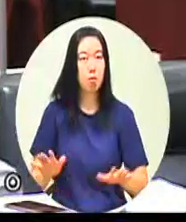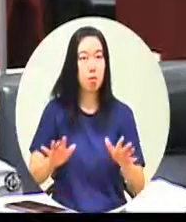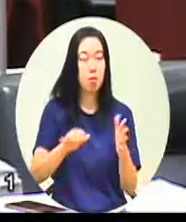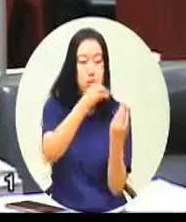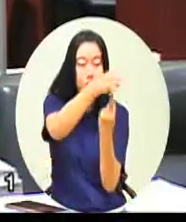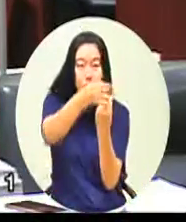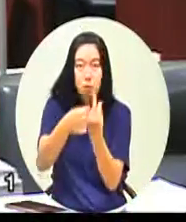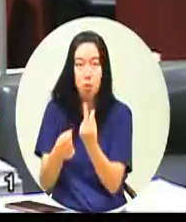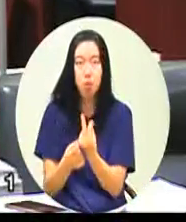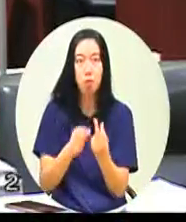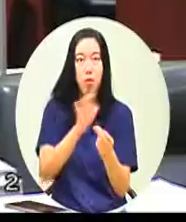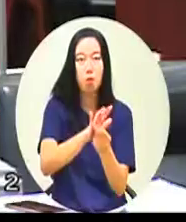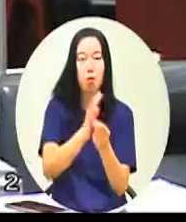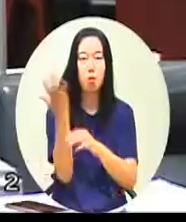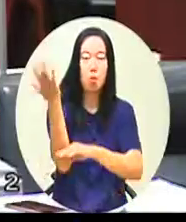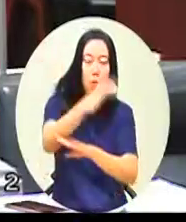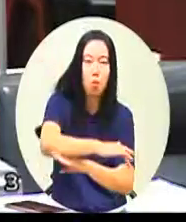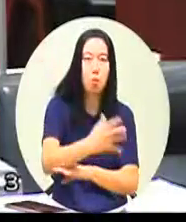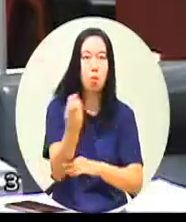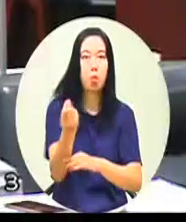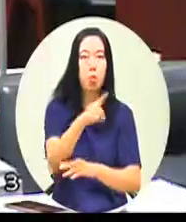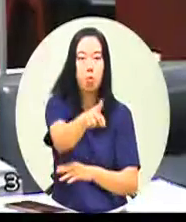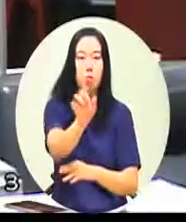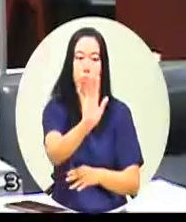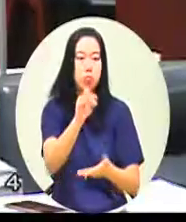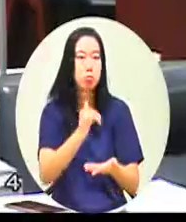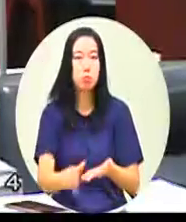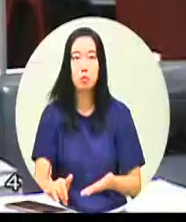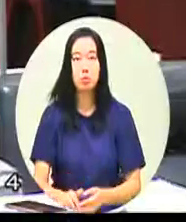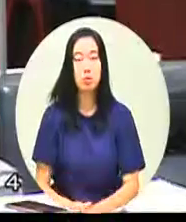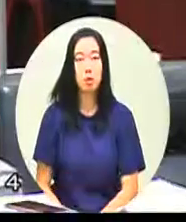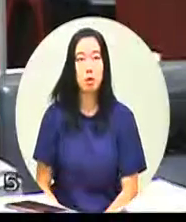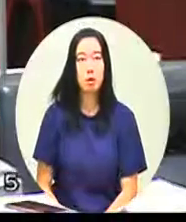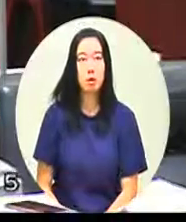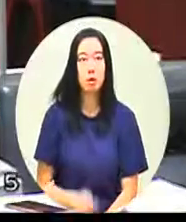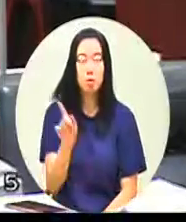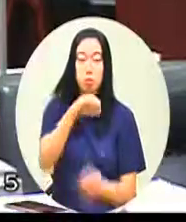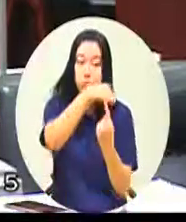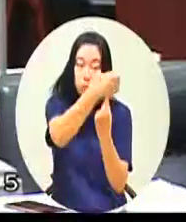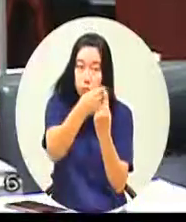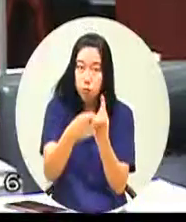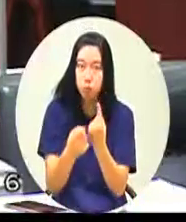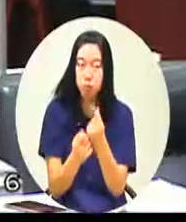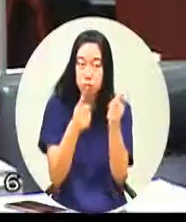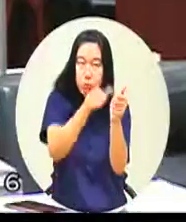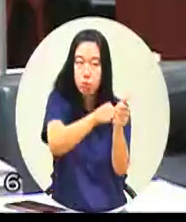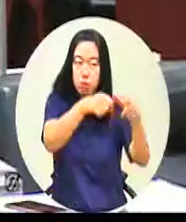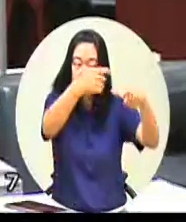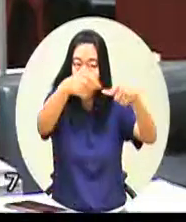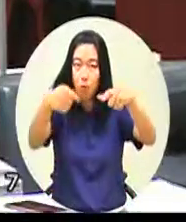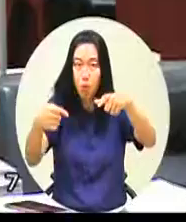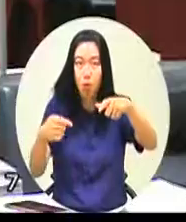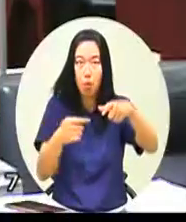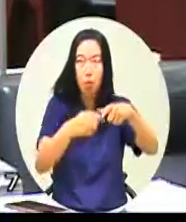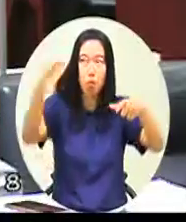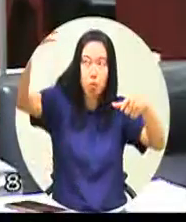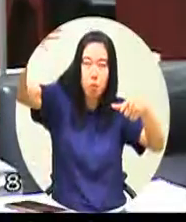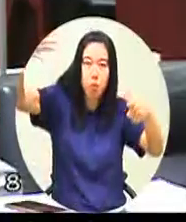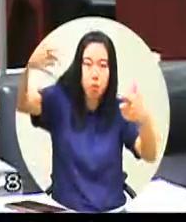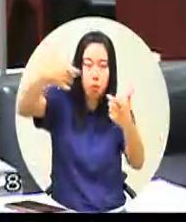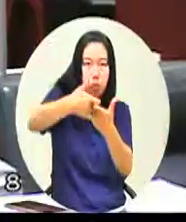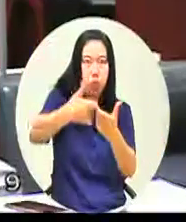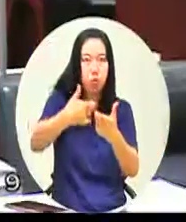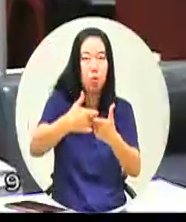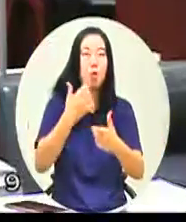话是无倒个，伊讲迄无算。伊唔知讲今朝是靠叶啊个光合作用，伊叶啊若